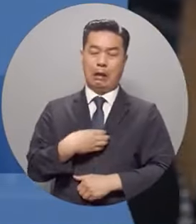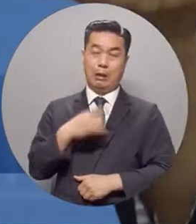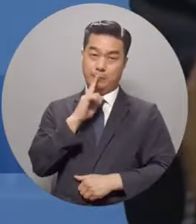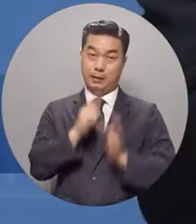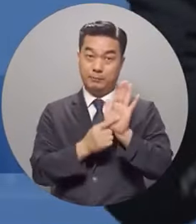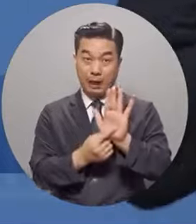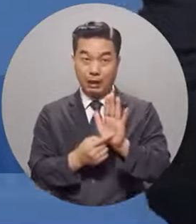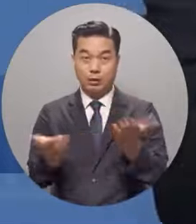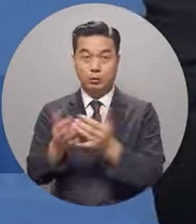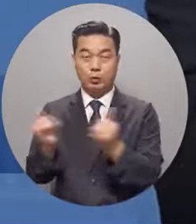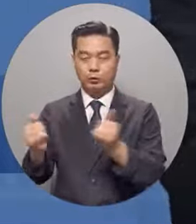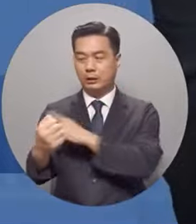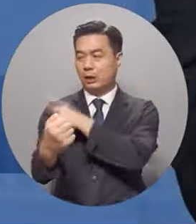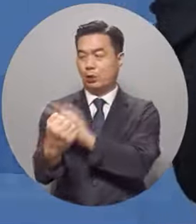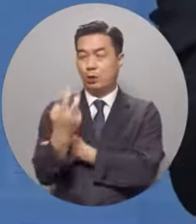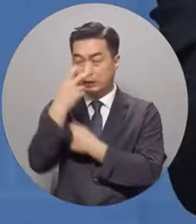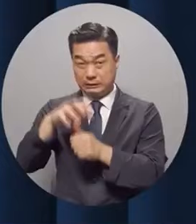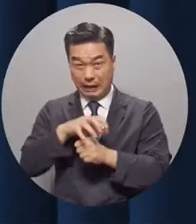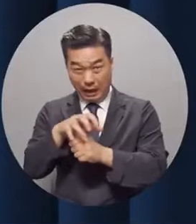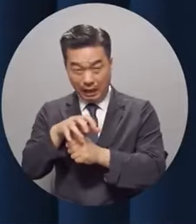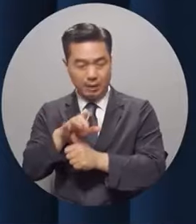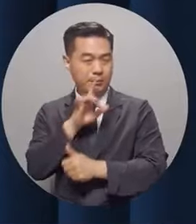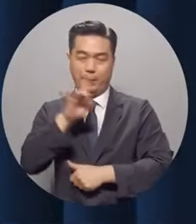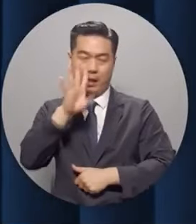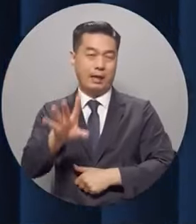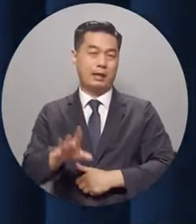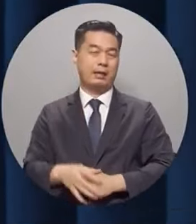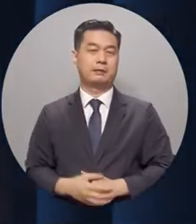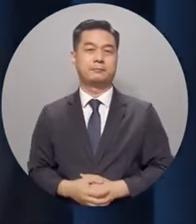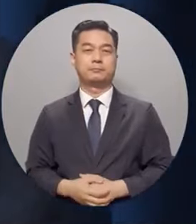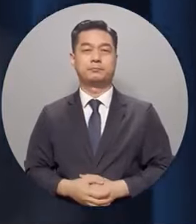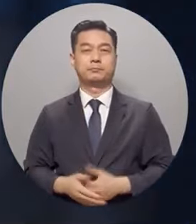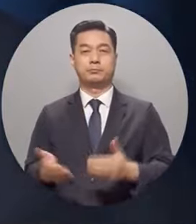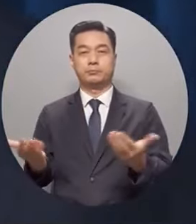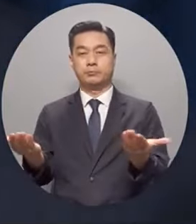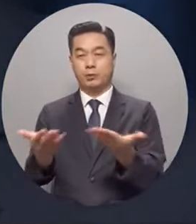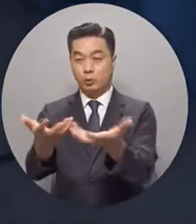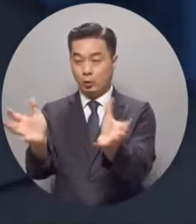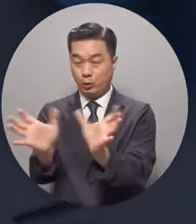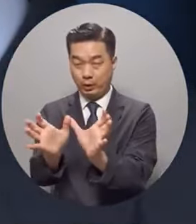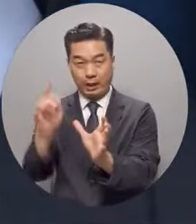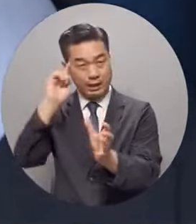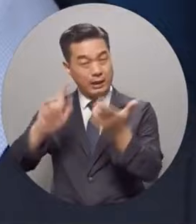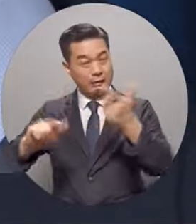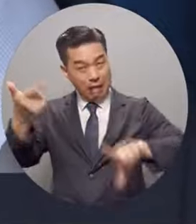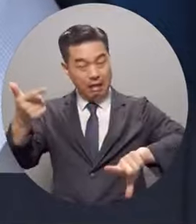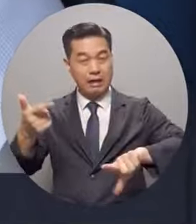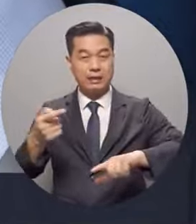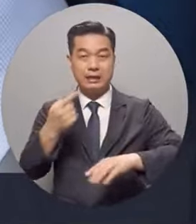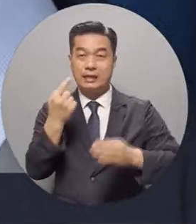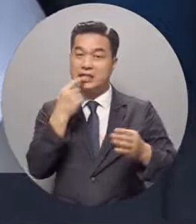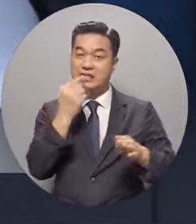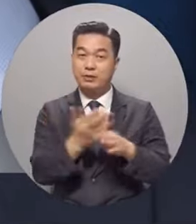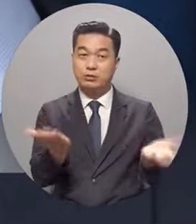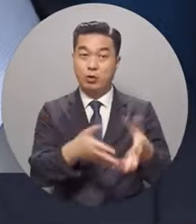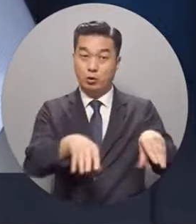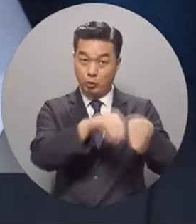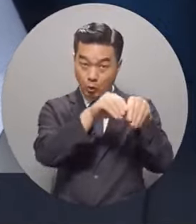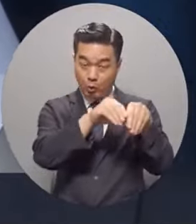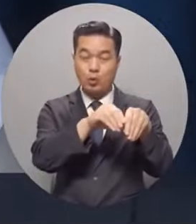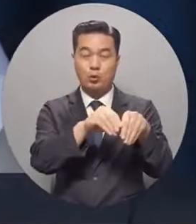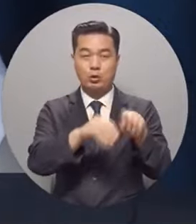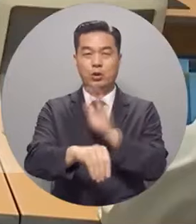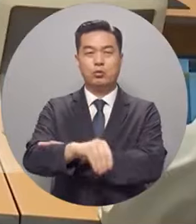노동자 권익을 지키겠습니까? 노동계 반응은 온도차가 있었습니다. 민주노총은 극우 반노동